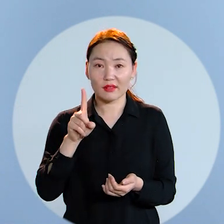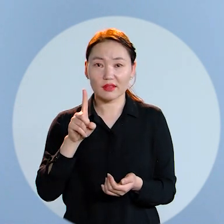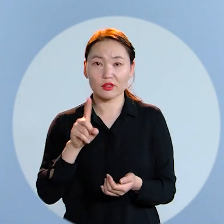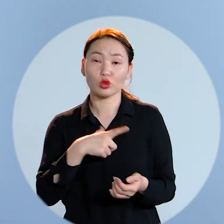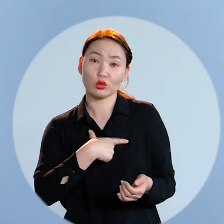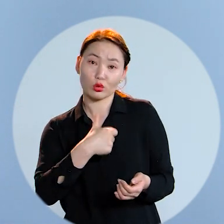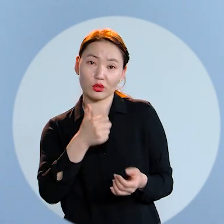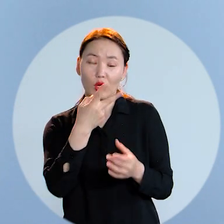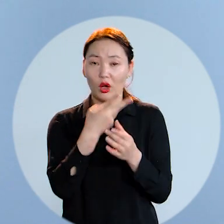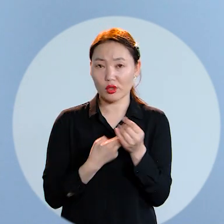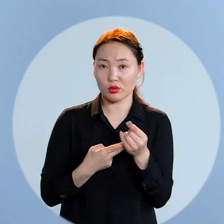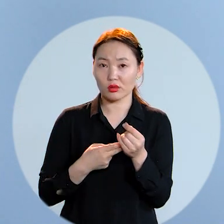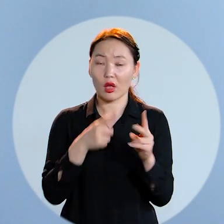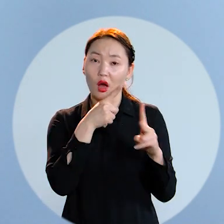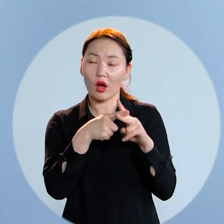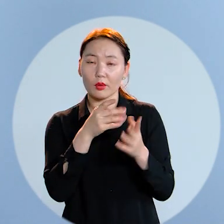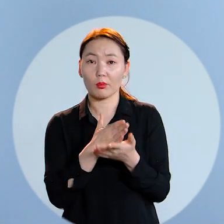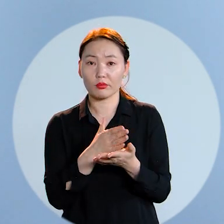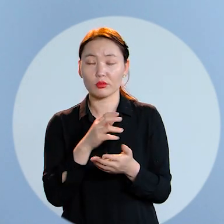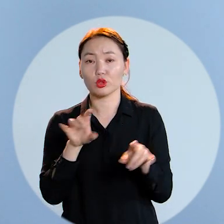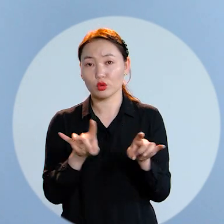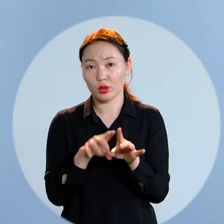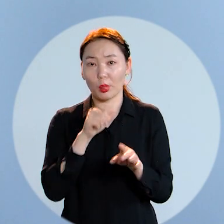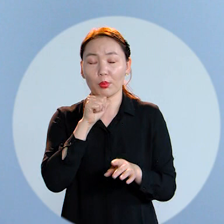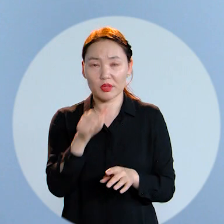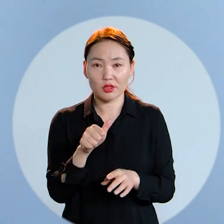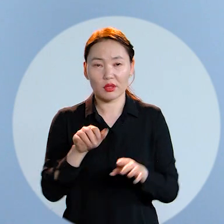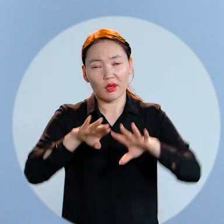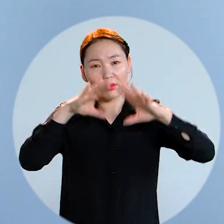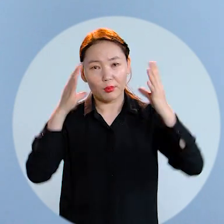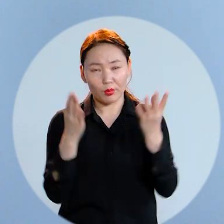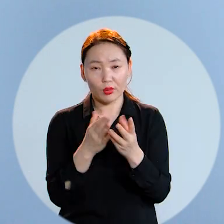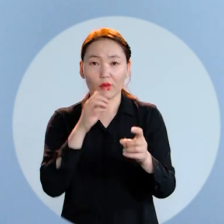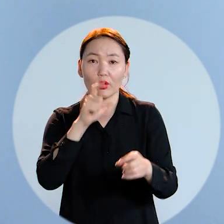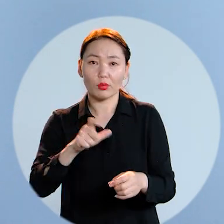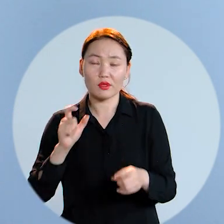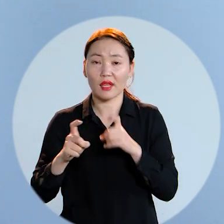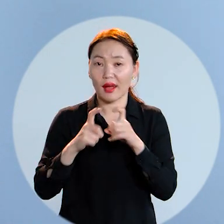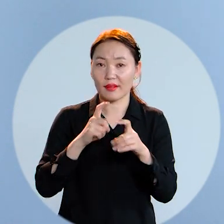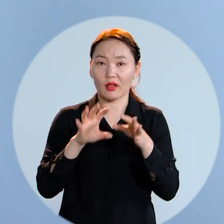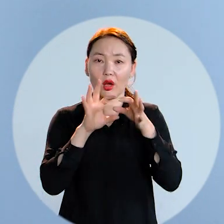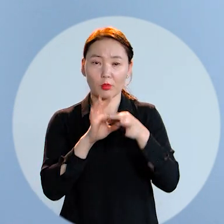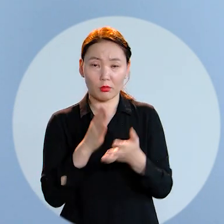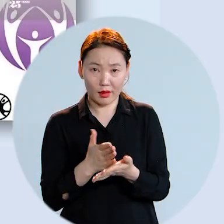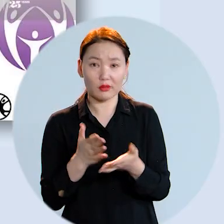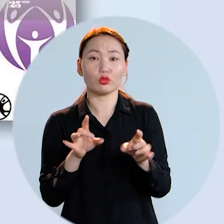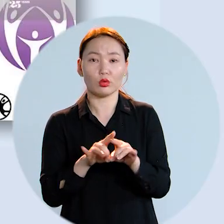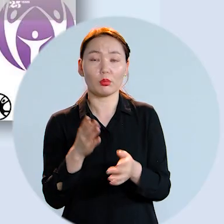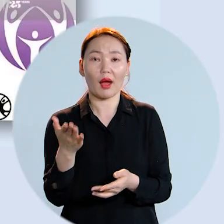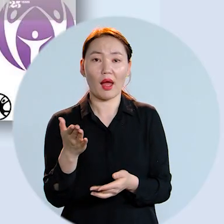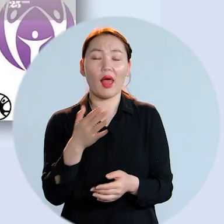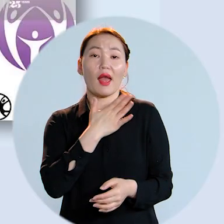хүмүүс хоорондын холбоо харилцаанд тунд байх хэрэгтэй. Тэгэхээр хайр гэдэг зүйл юунаас үүсдэг юм бэ гэхтэй газар